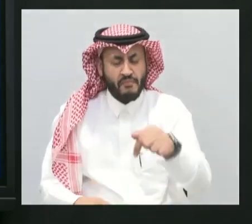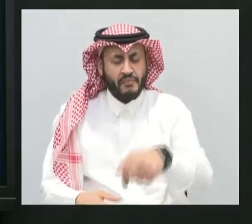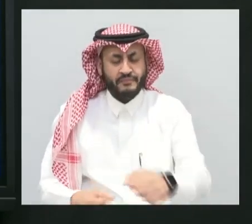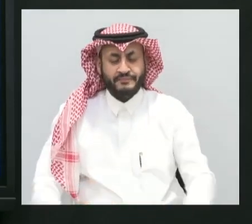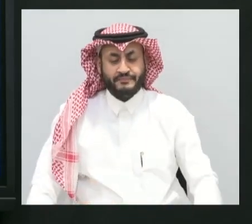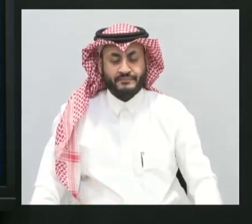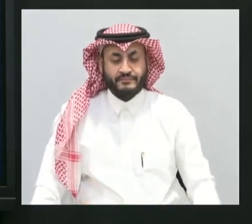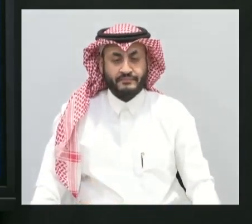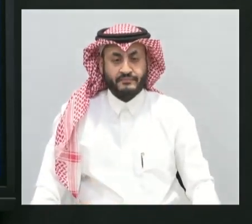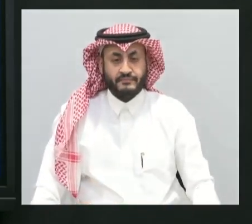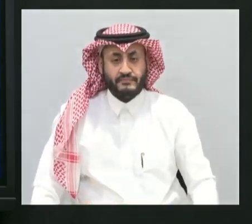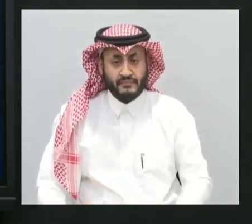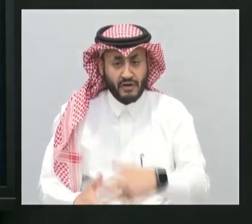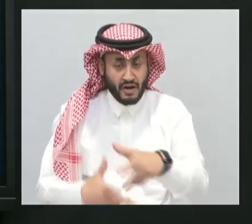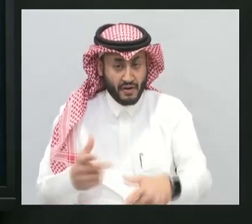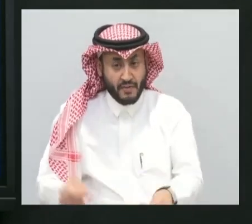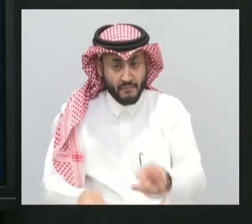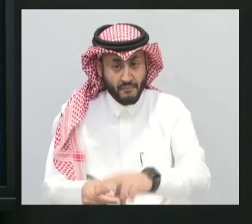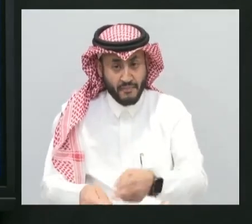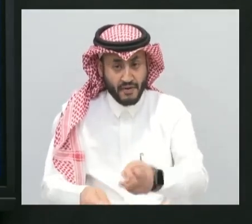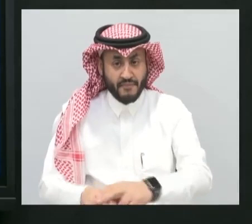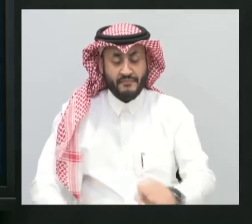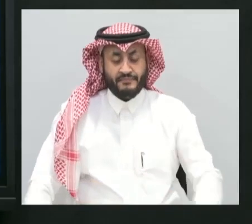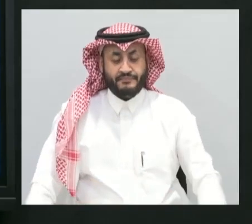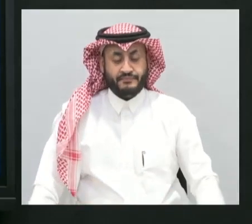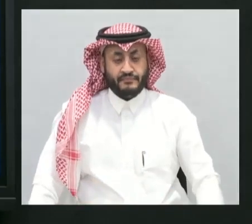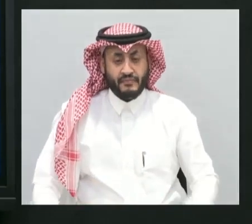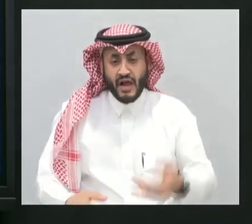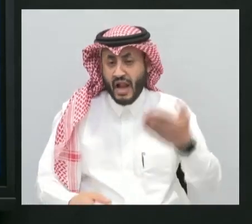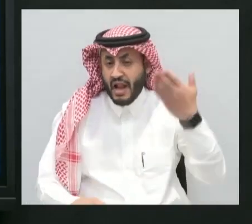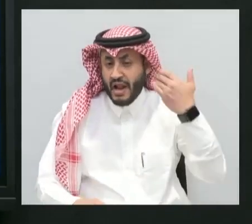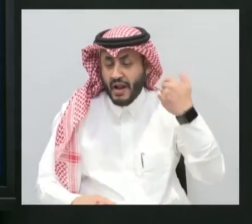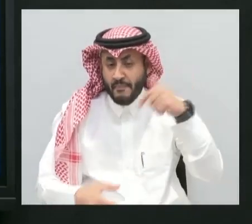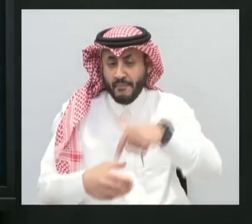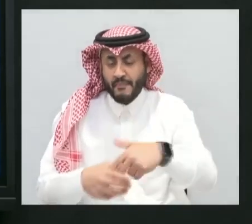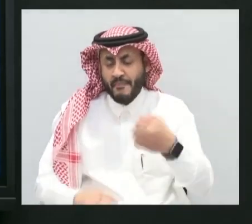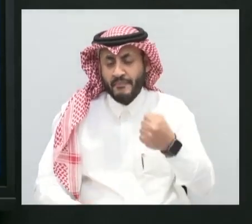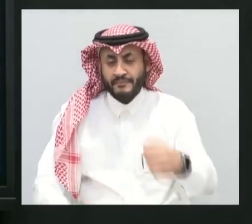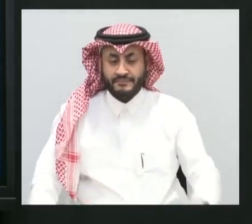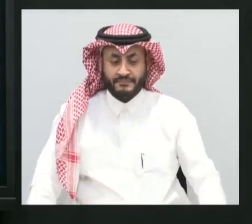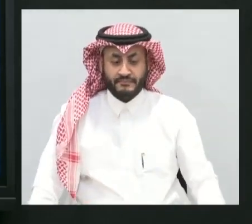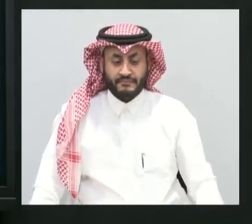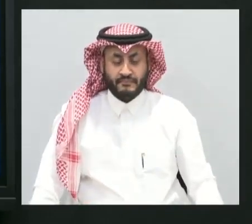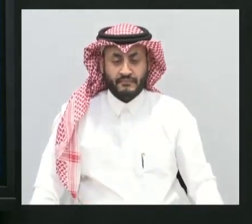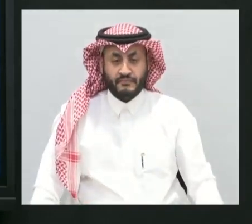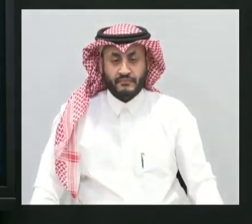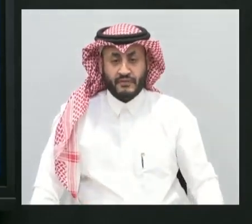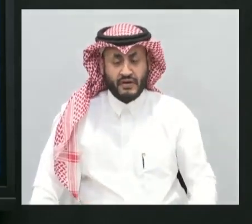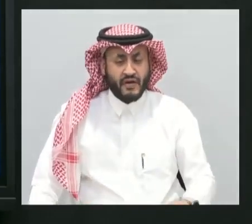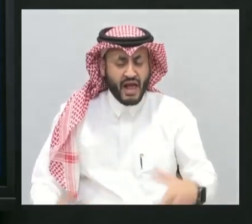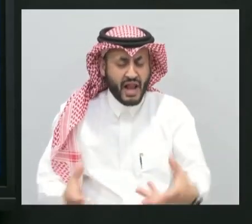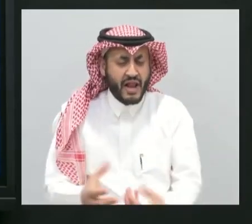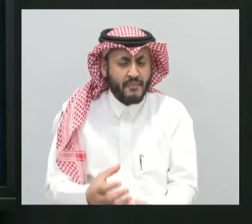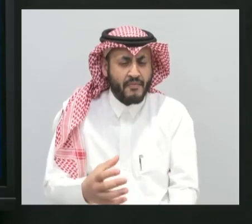المصادر للطاقه المتجدده فالطاقه الحراريه الجوفيه هي الطاقه التي مصدرها